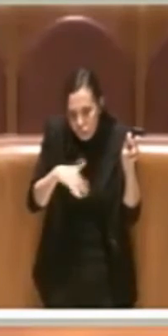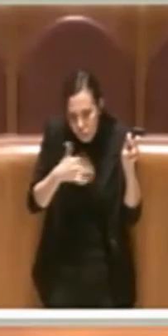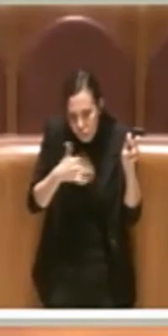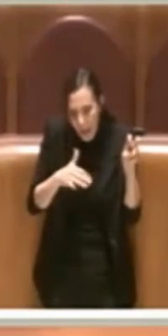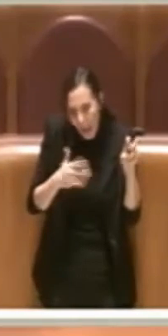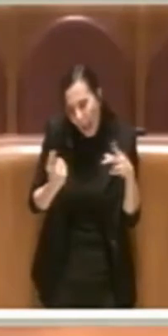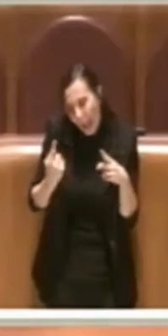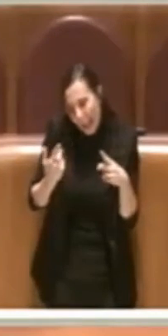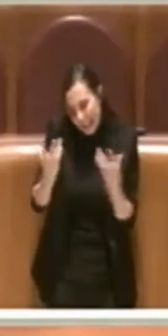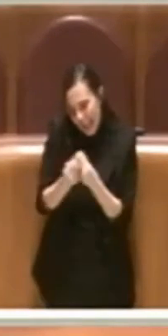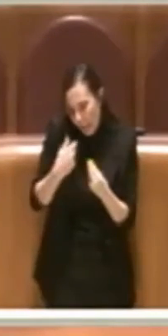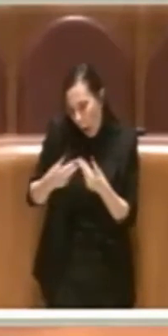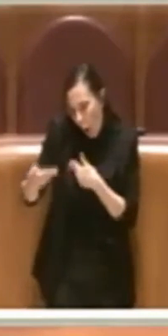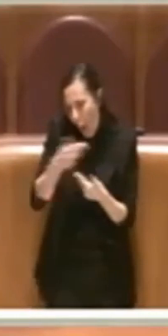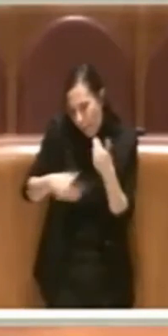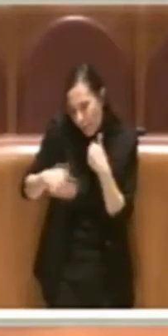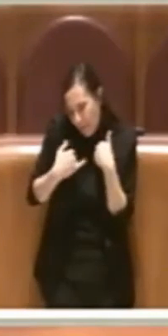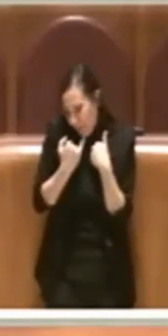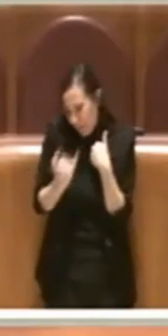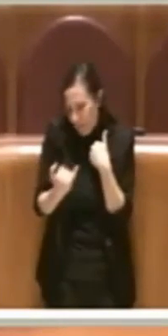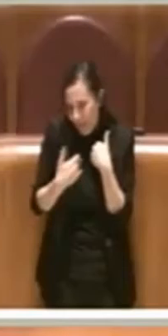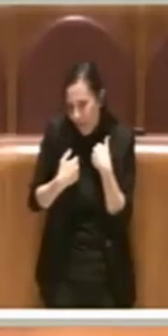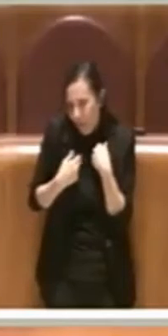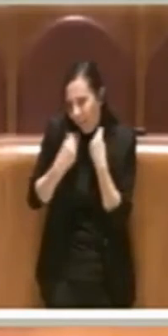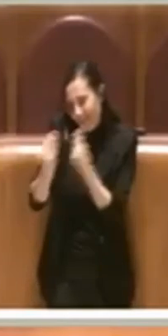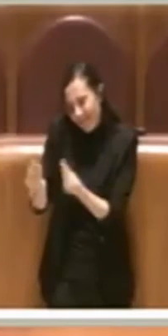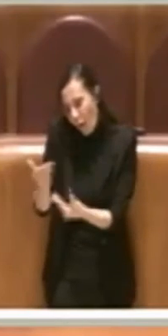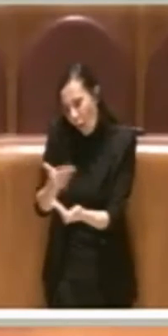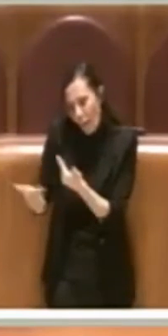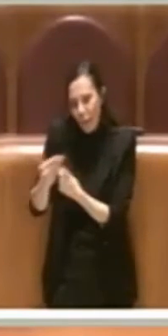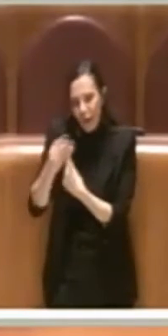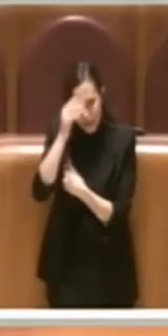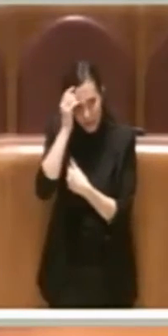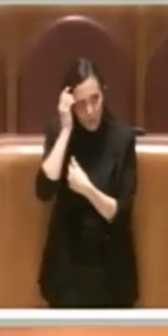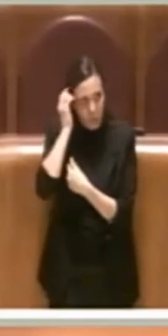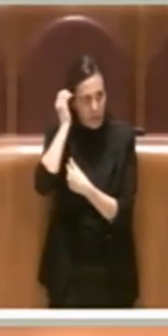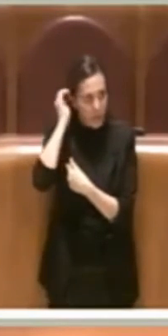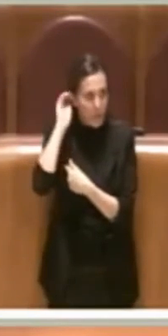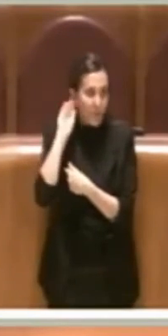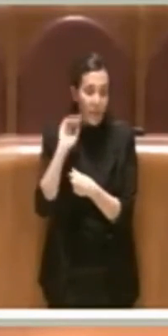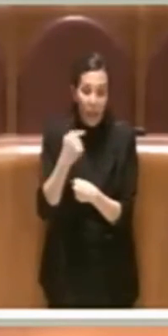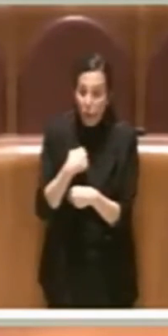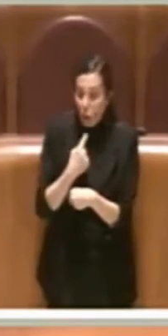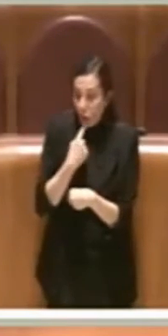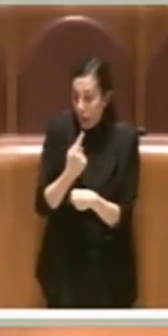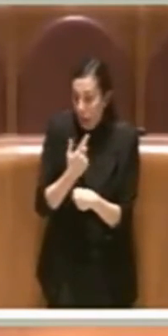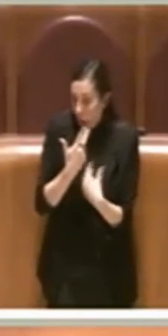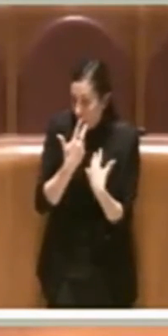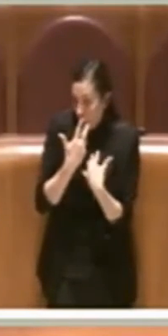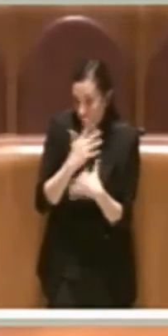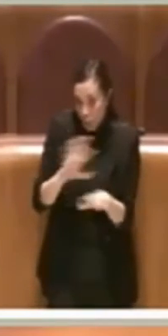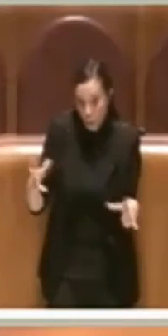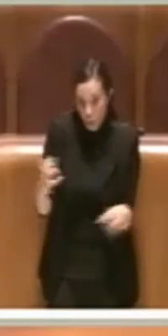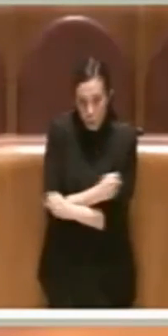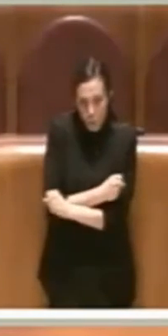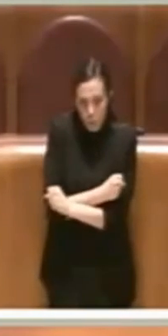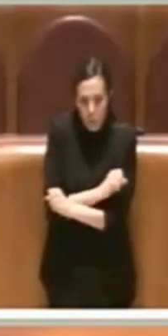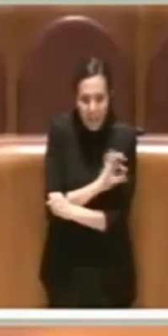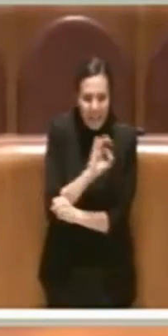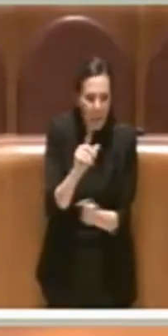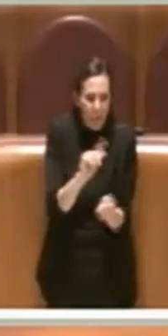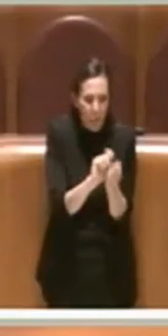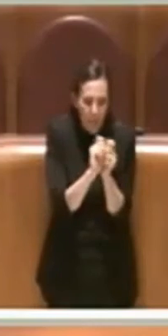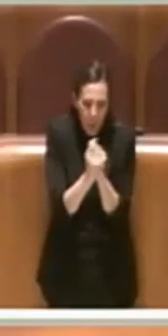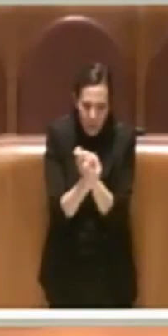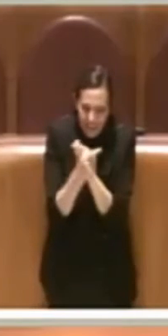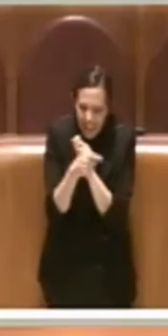piccola collaborazione. Detto ciò, io direi che è tutto. Poi se queste modifiche,